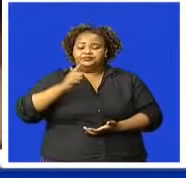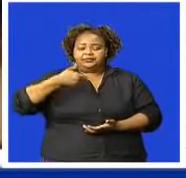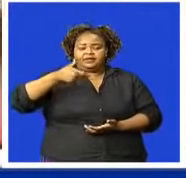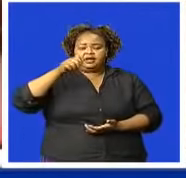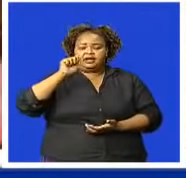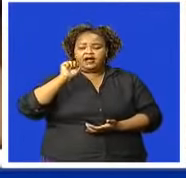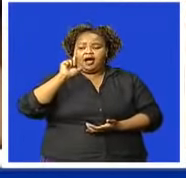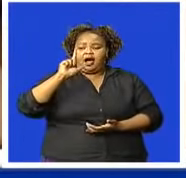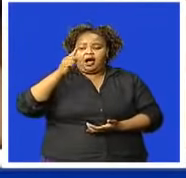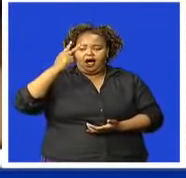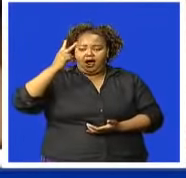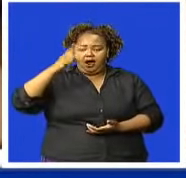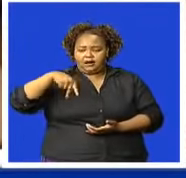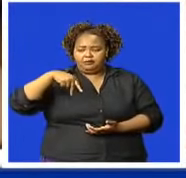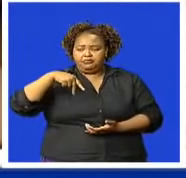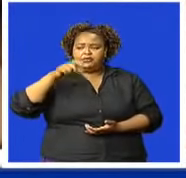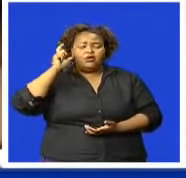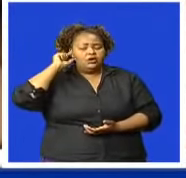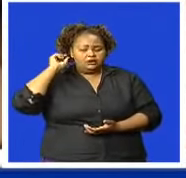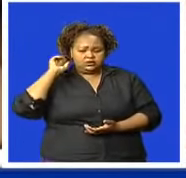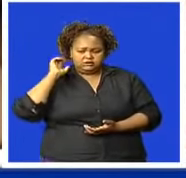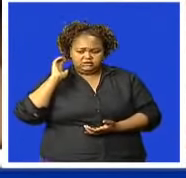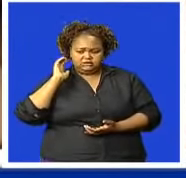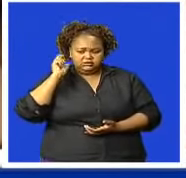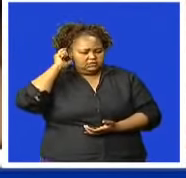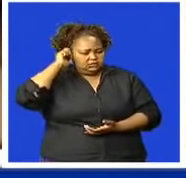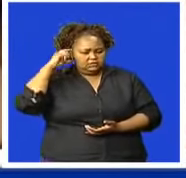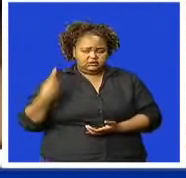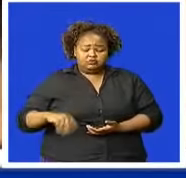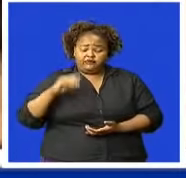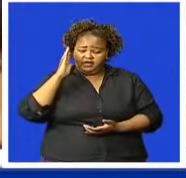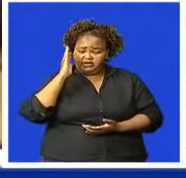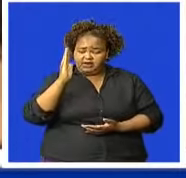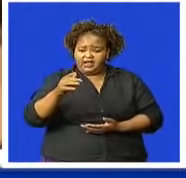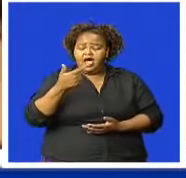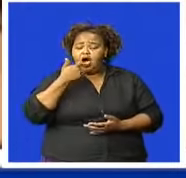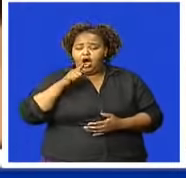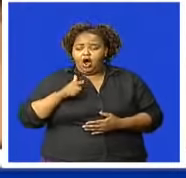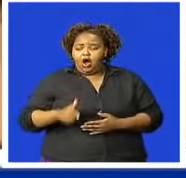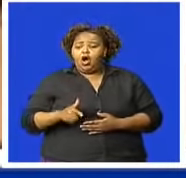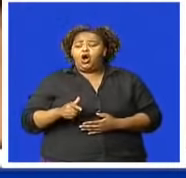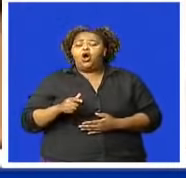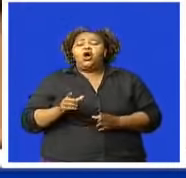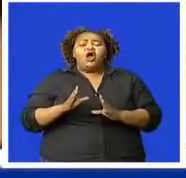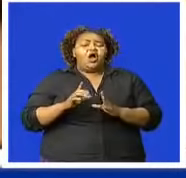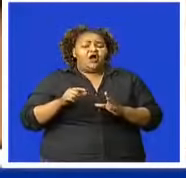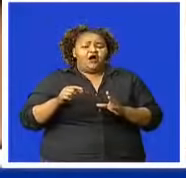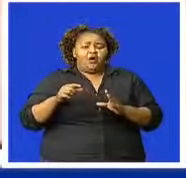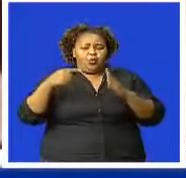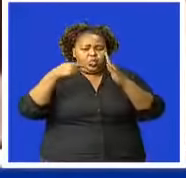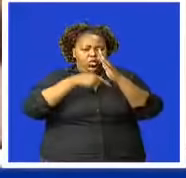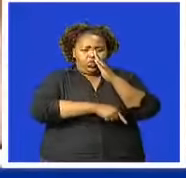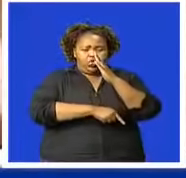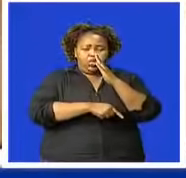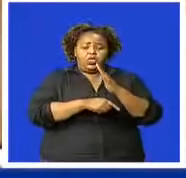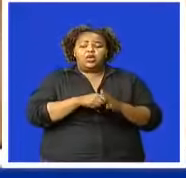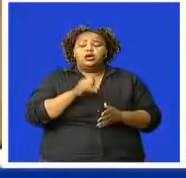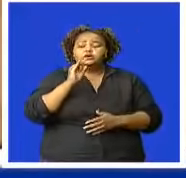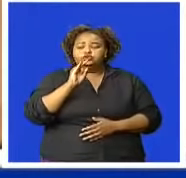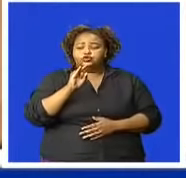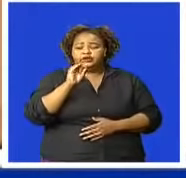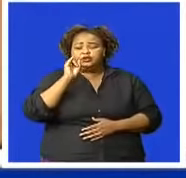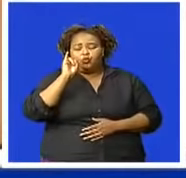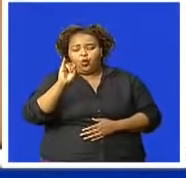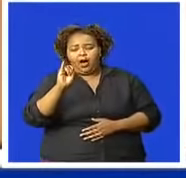mhla tingamashumi lamabili nakune kule nyanga lesetulu kanti-ke siphofane seyinzawo lenebantu labanyendi